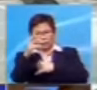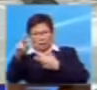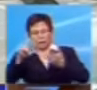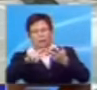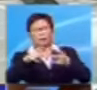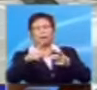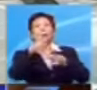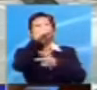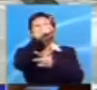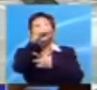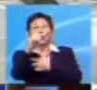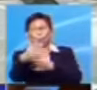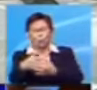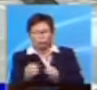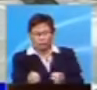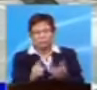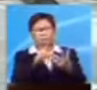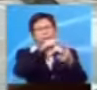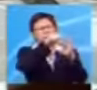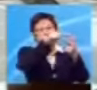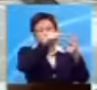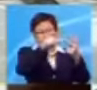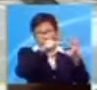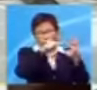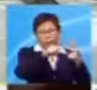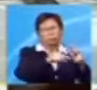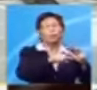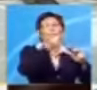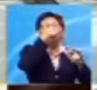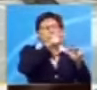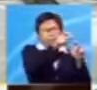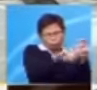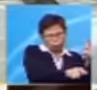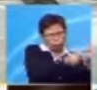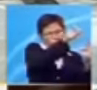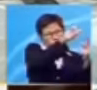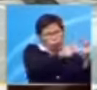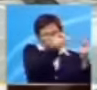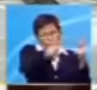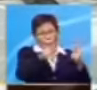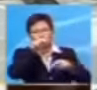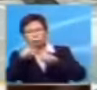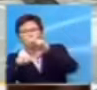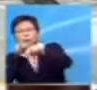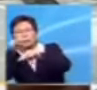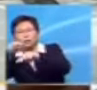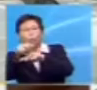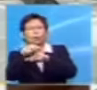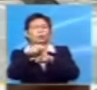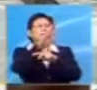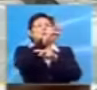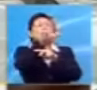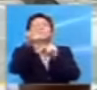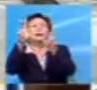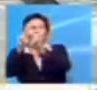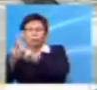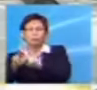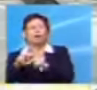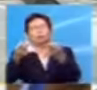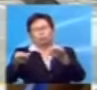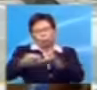pejabat daerah untuk memantau 62 Kampung ini dan kontraktor kontraktor pun kita telah lantik